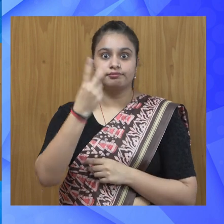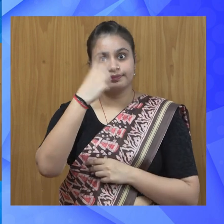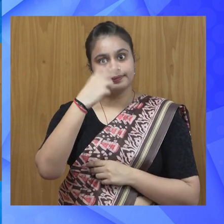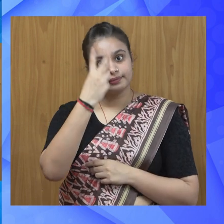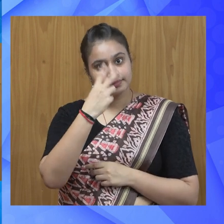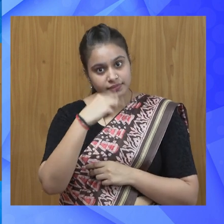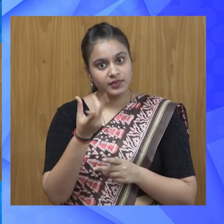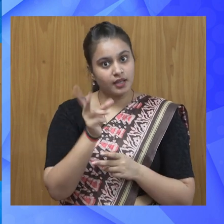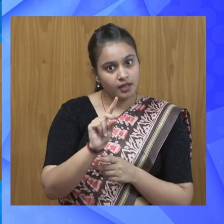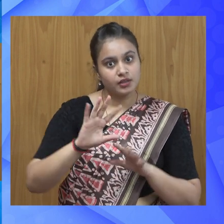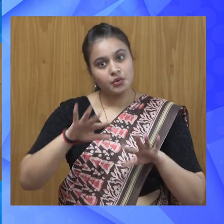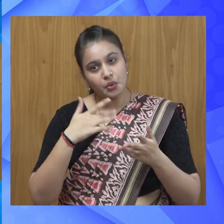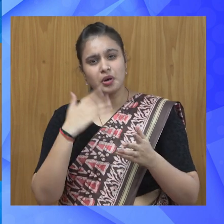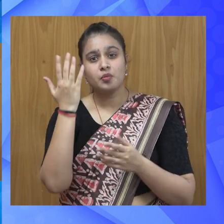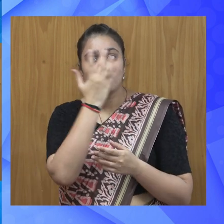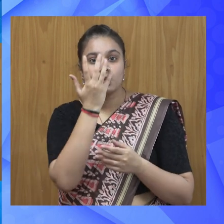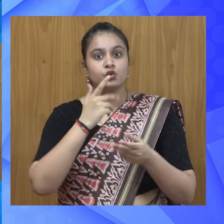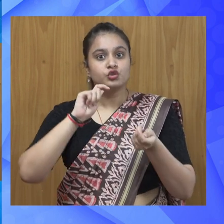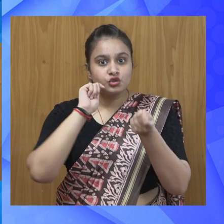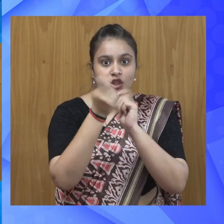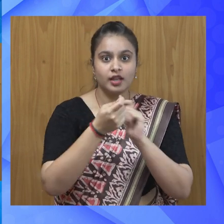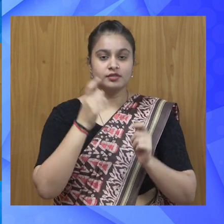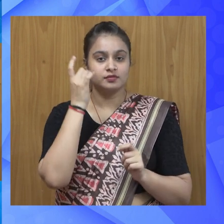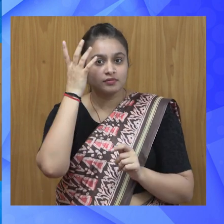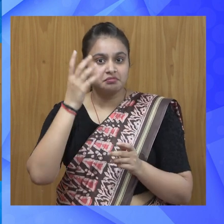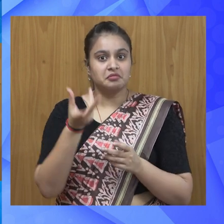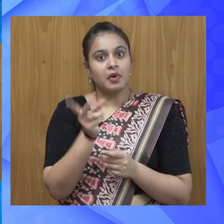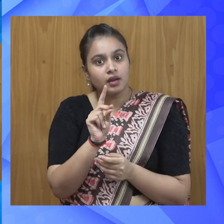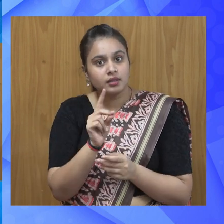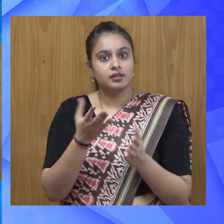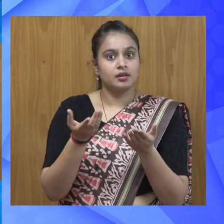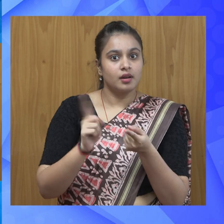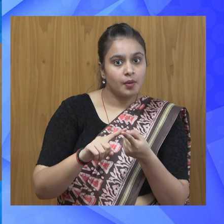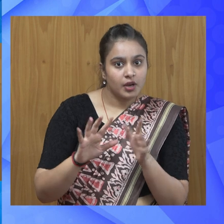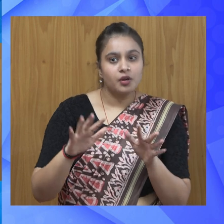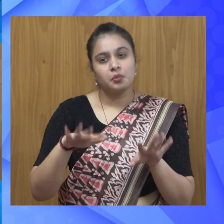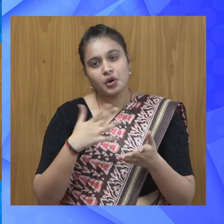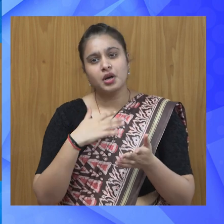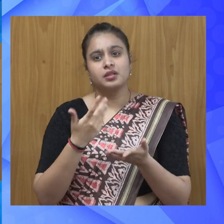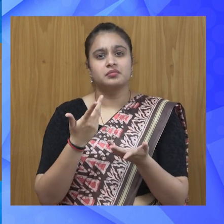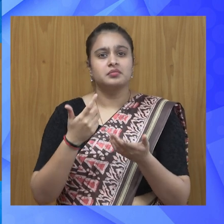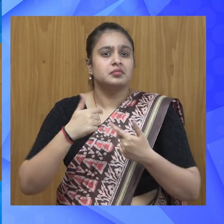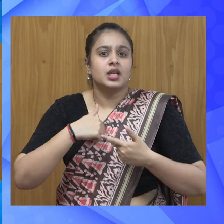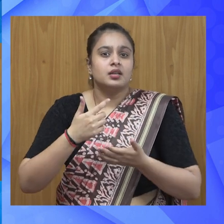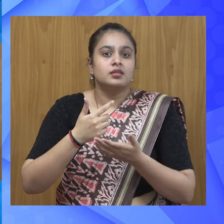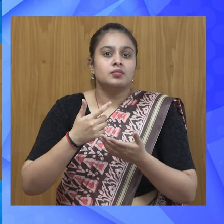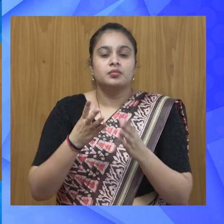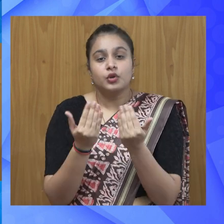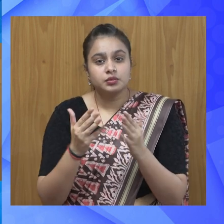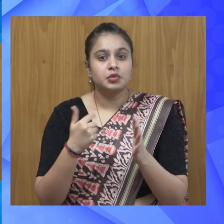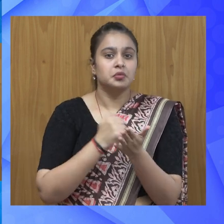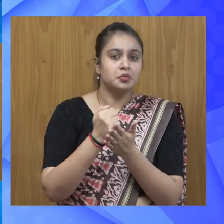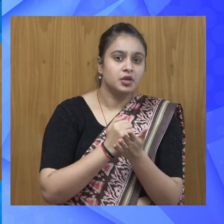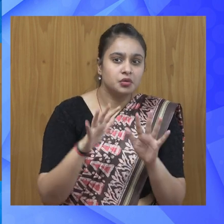हो, मूड स्विंग्स होते हो, गुस्सा आता हो, इम्पेशेंट हो गए हो, एक प्रकार का हेल्पलेसनेस की फीलिंग आती हो, तो ये, और बहुत ज्यादा